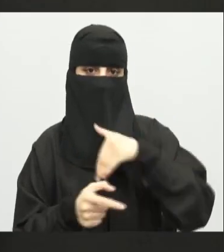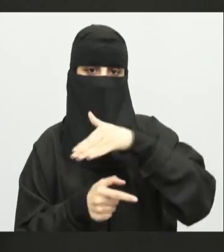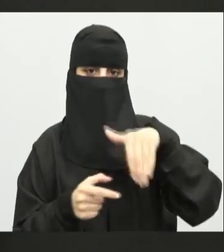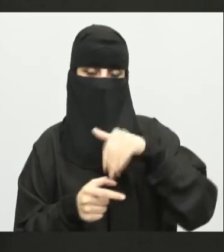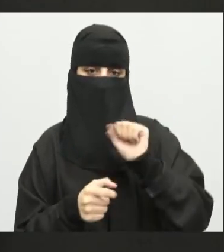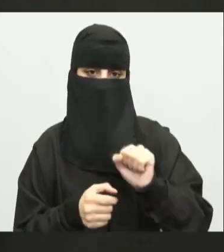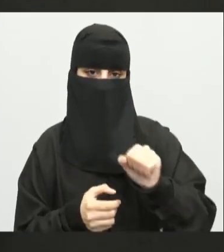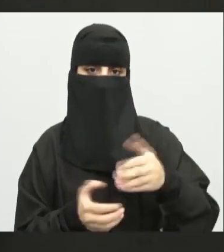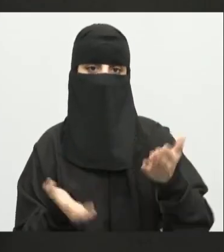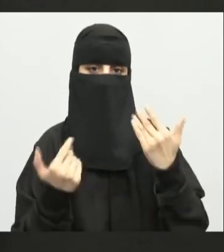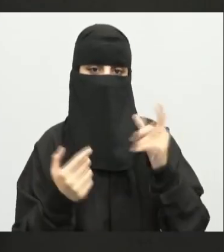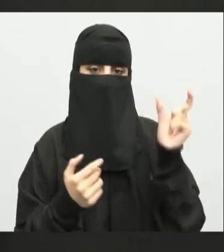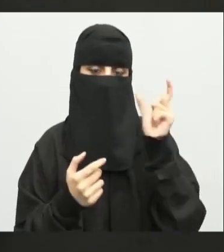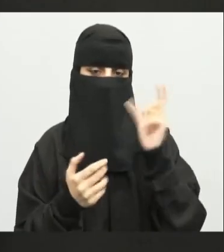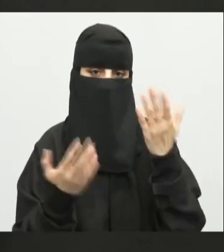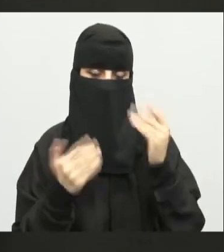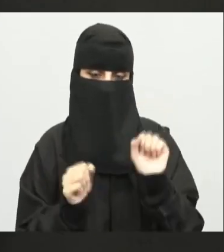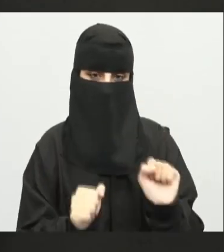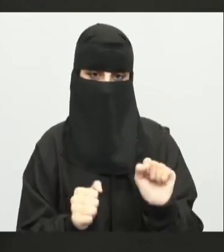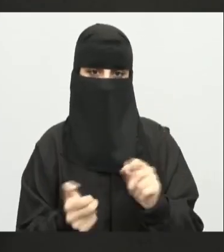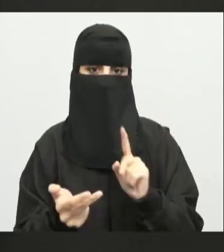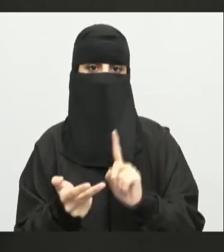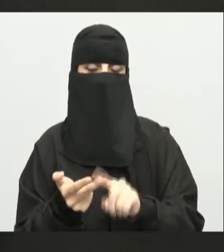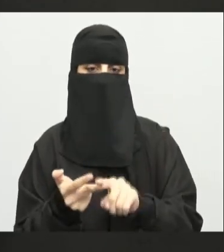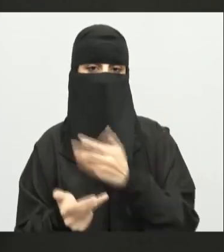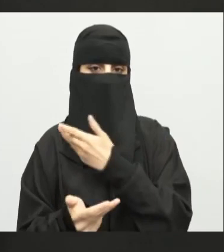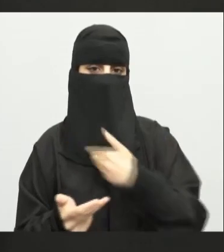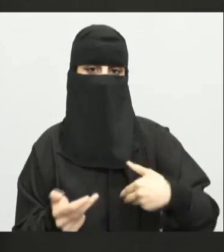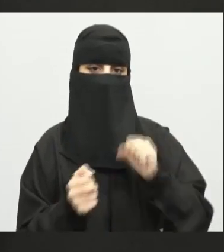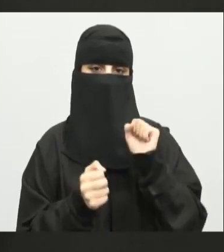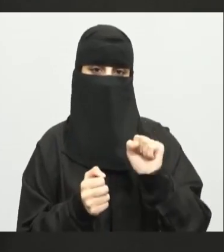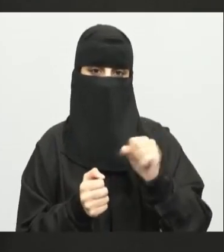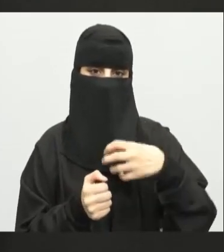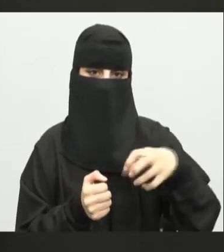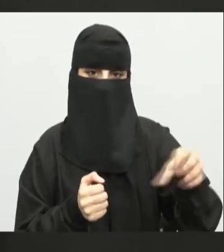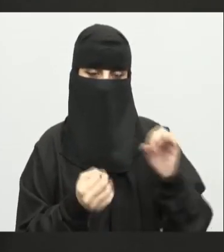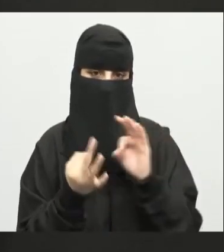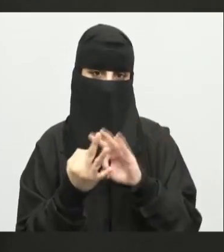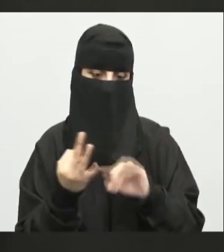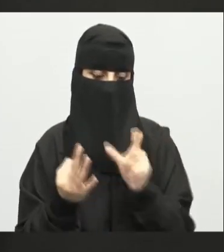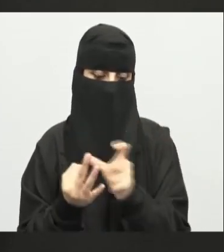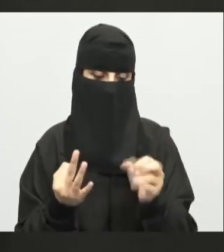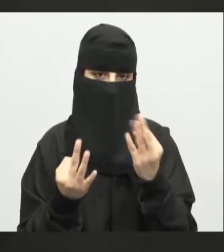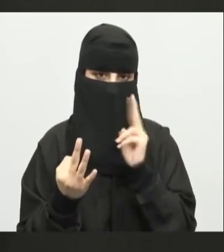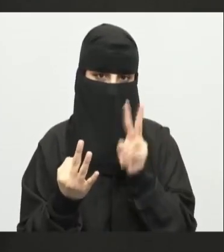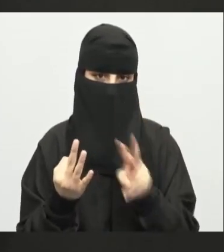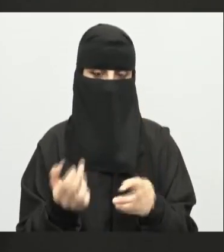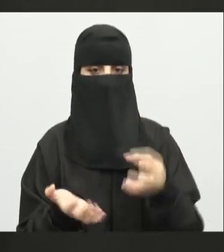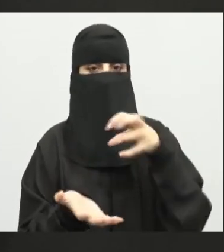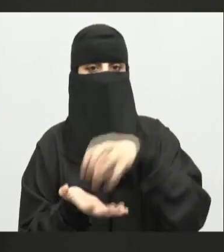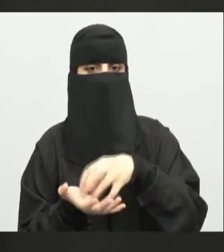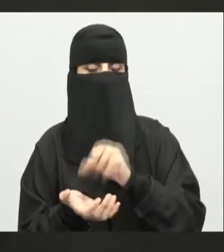منها المسجد الحرام والكعبه المشرفه ومشاعر الحج مثل عرفات ومزدلفه